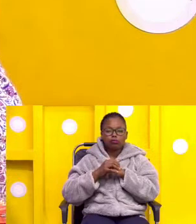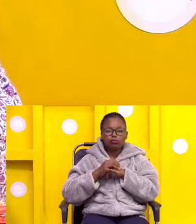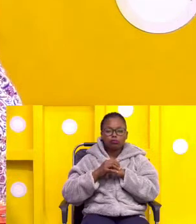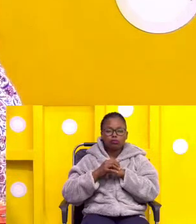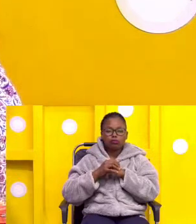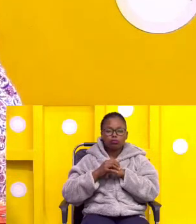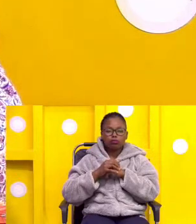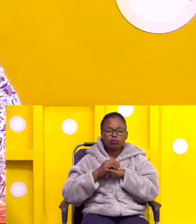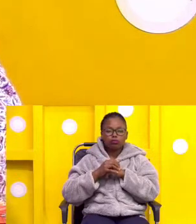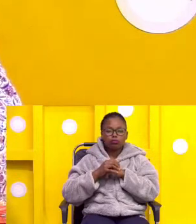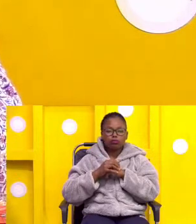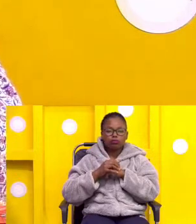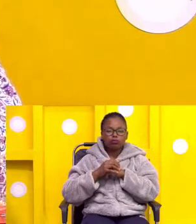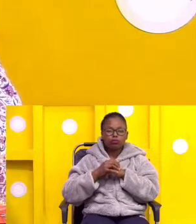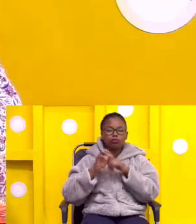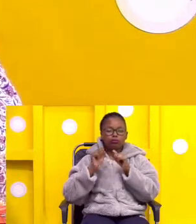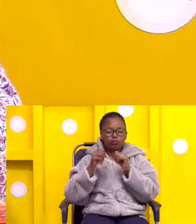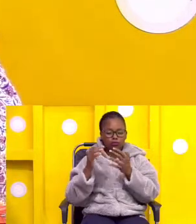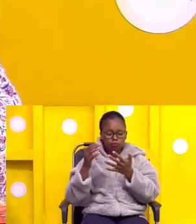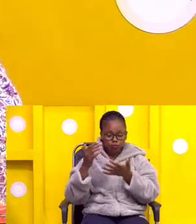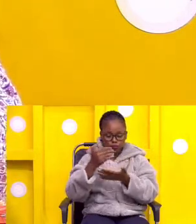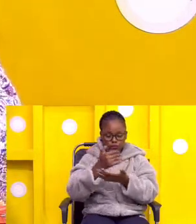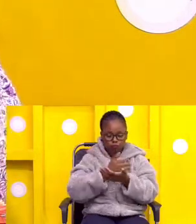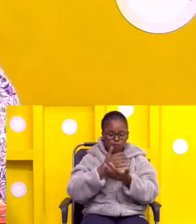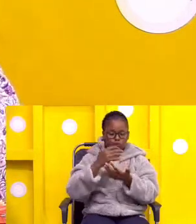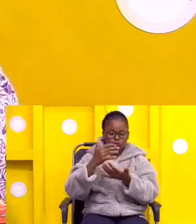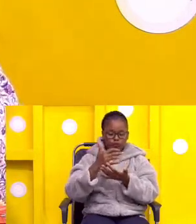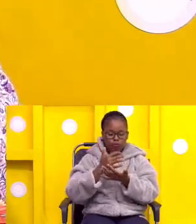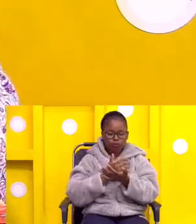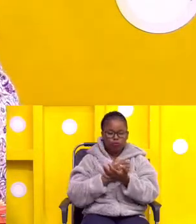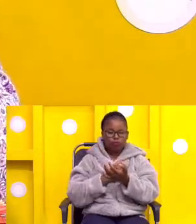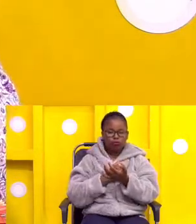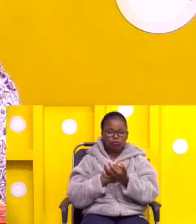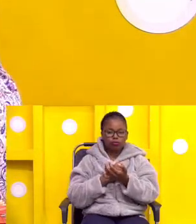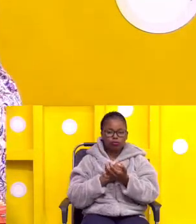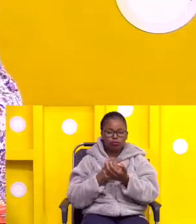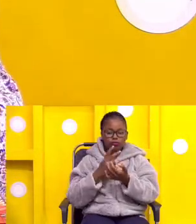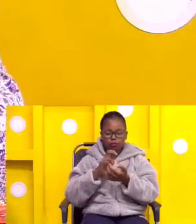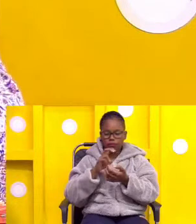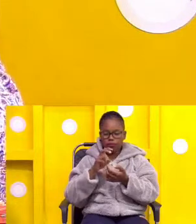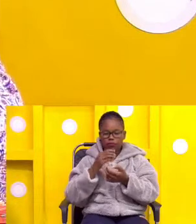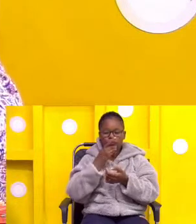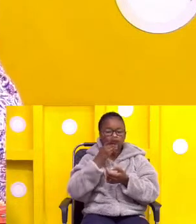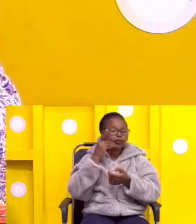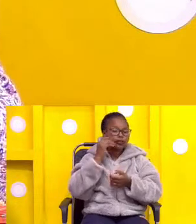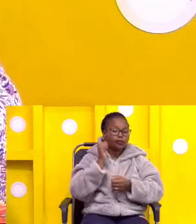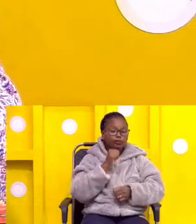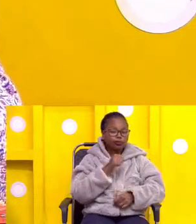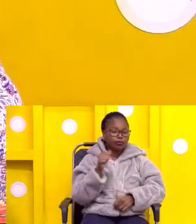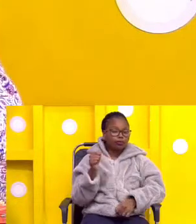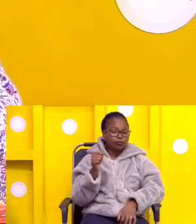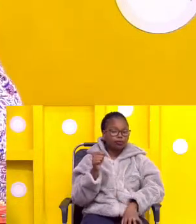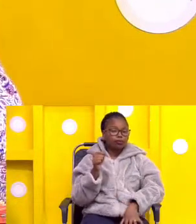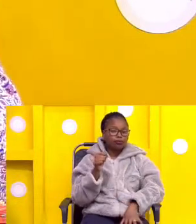lucio ni kagetwo na dikomo na hindi urugari dikoma